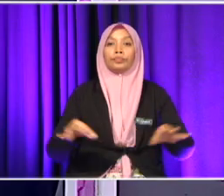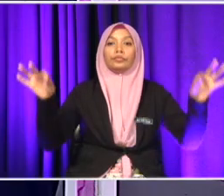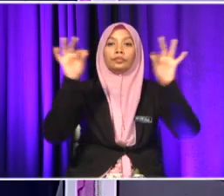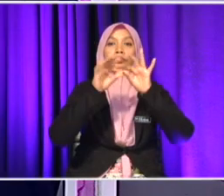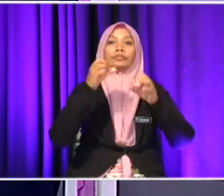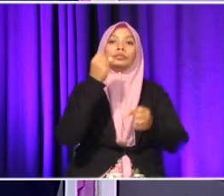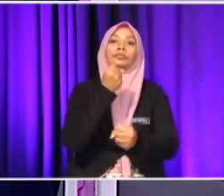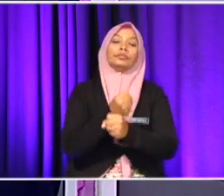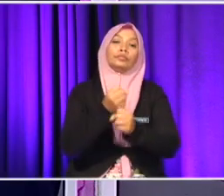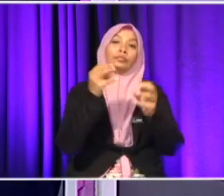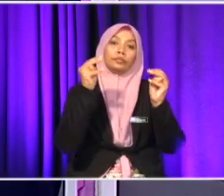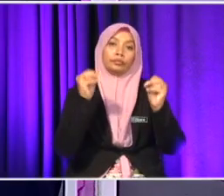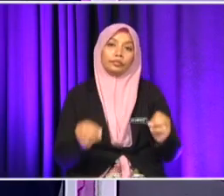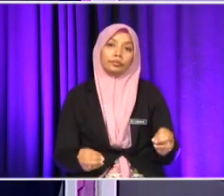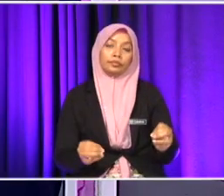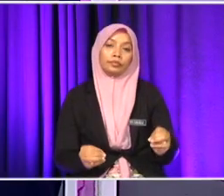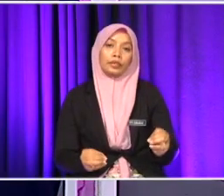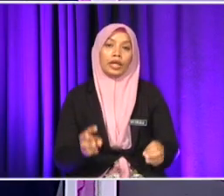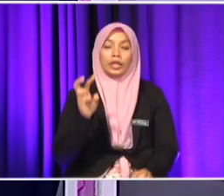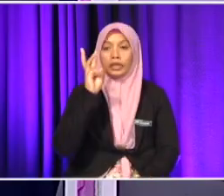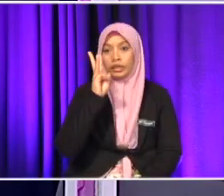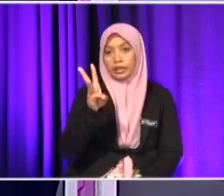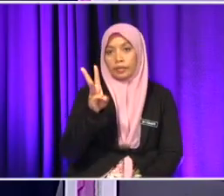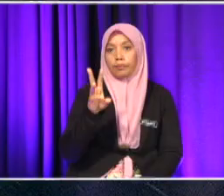yang 6